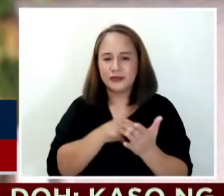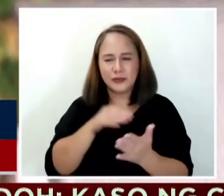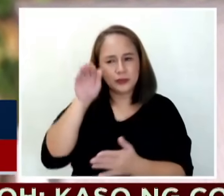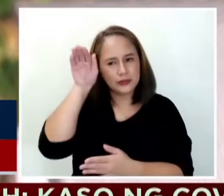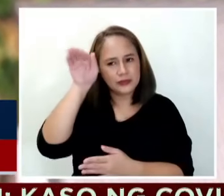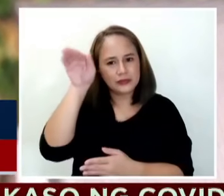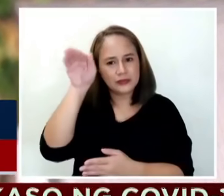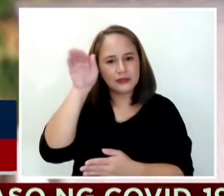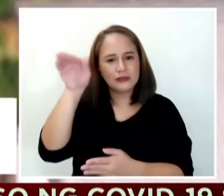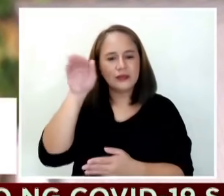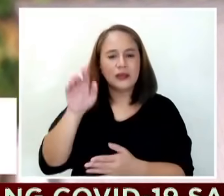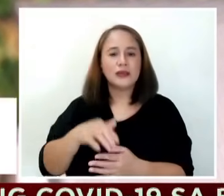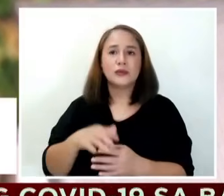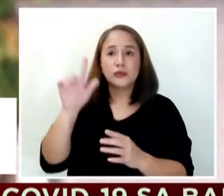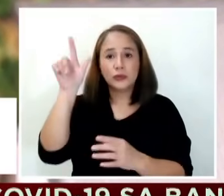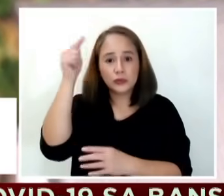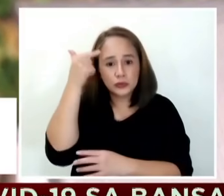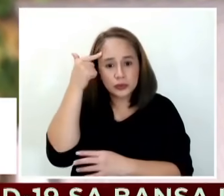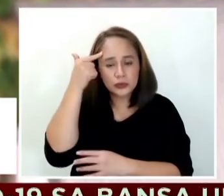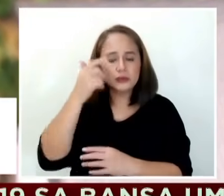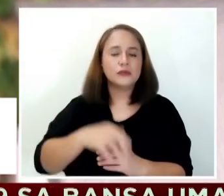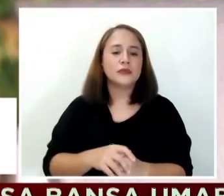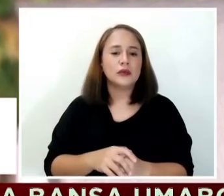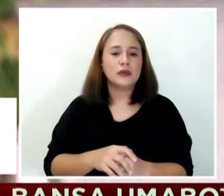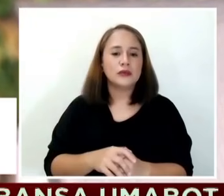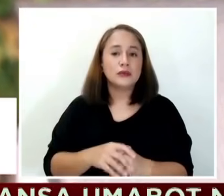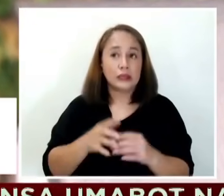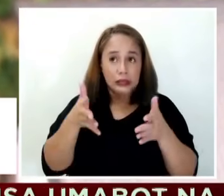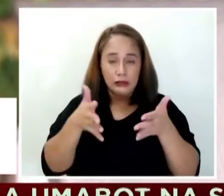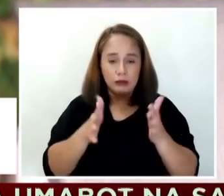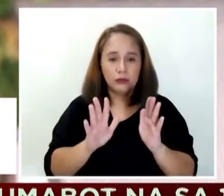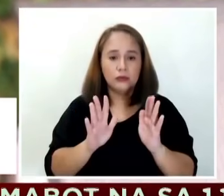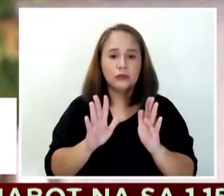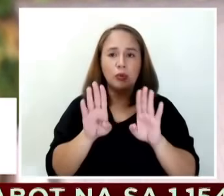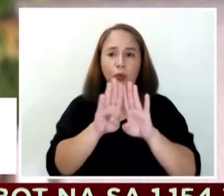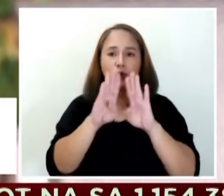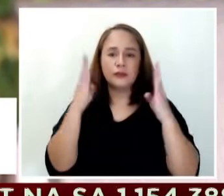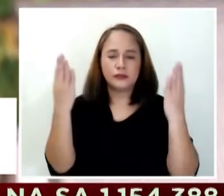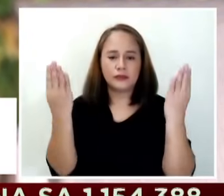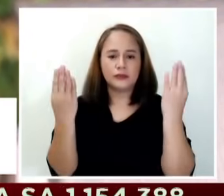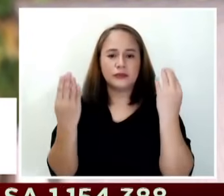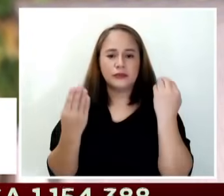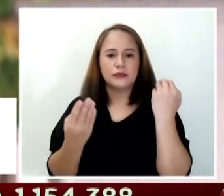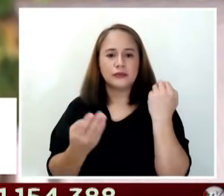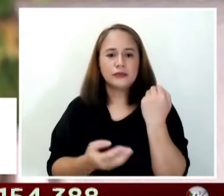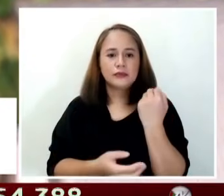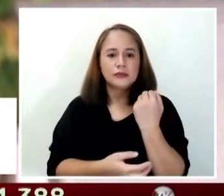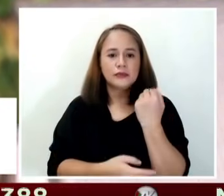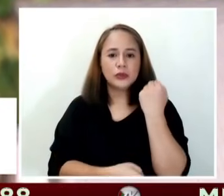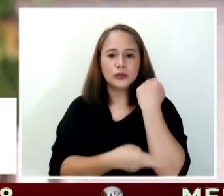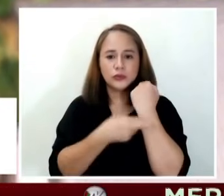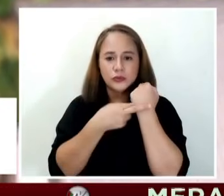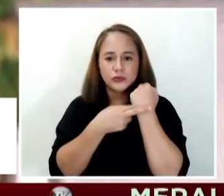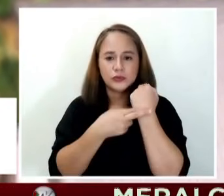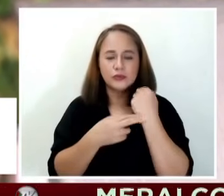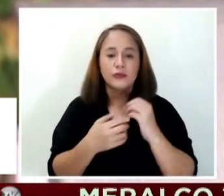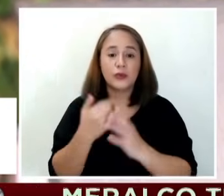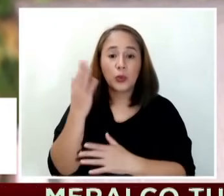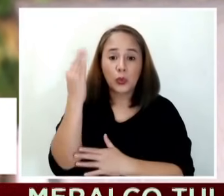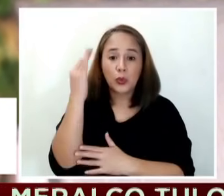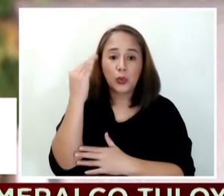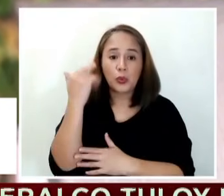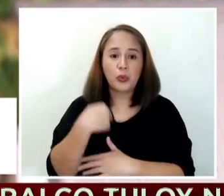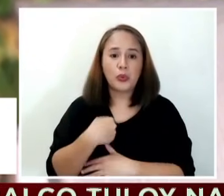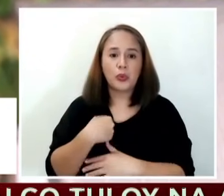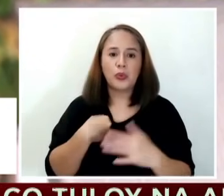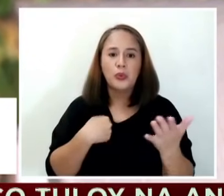nasa itaas ng gobyerno na kung maaari ay buksan na ang resort dahil nga sa kadugian